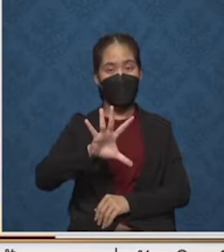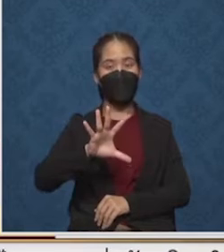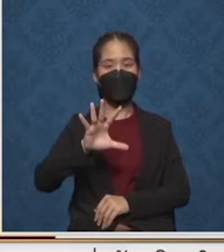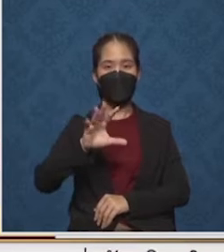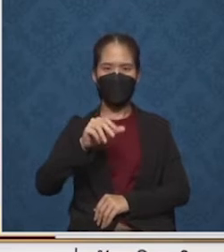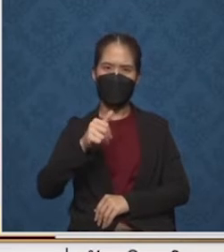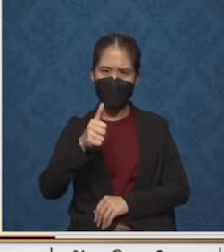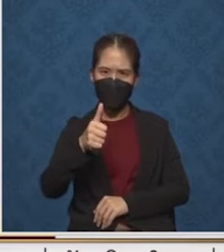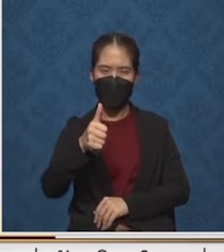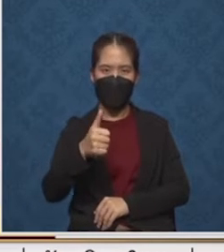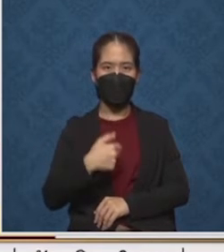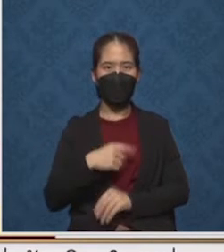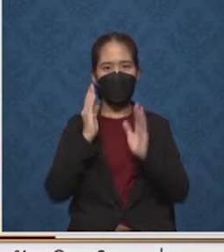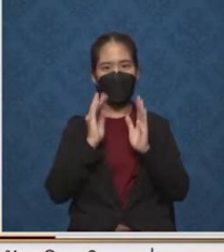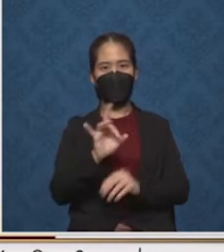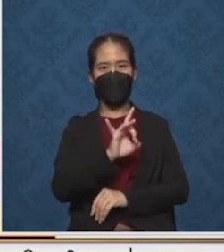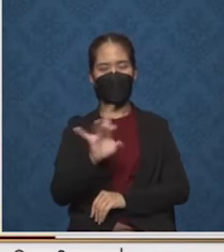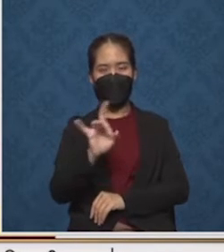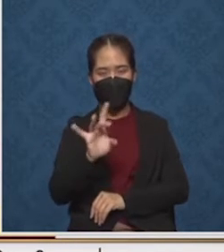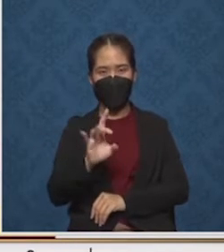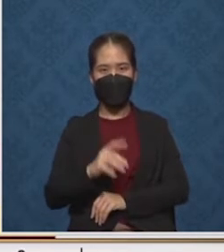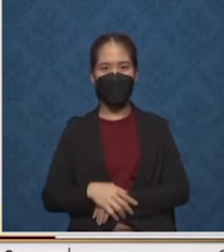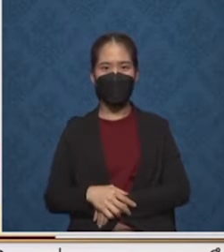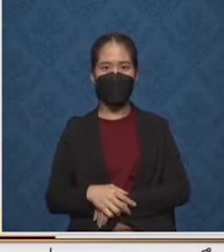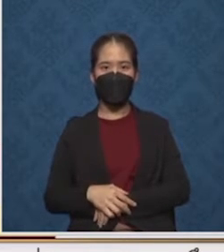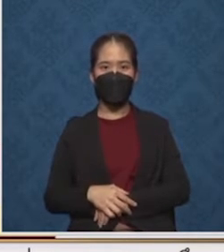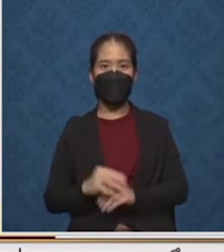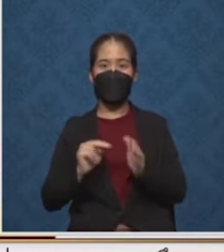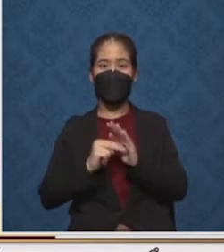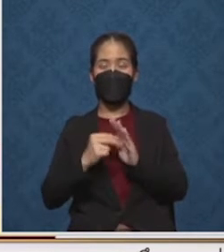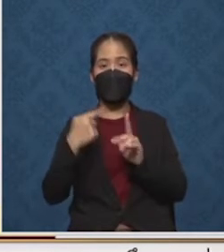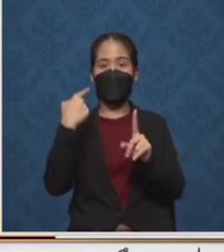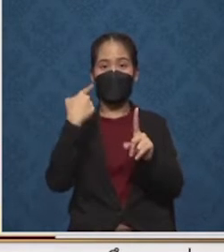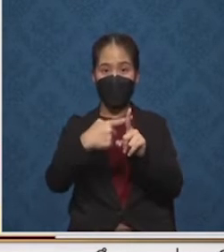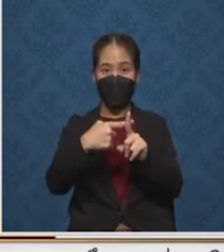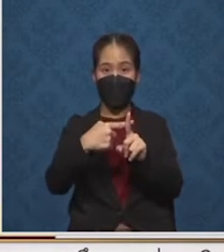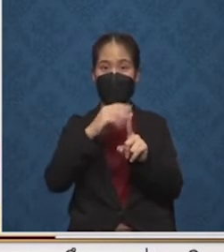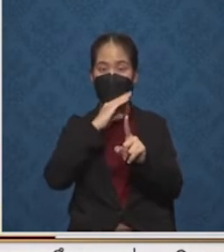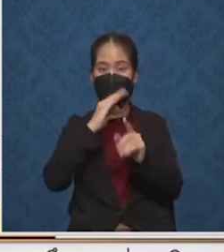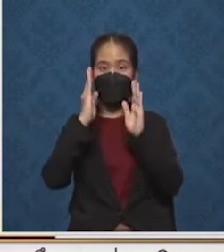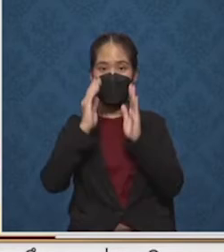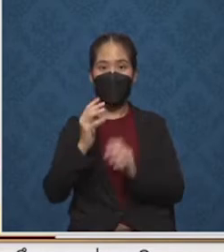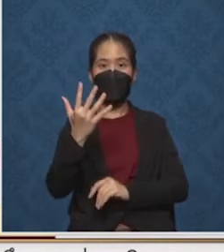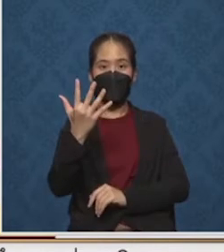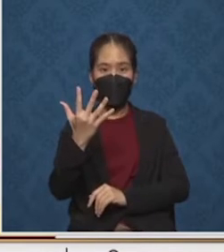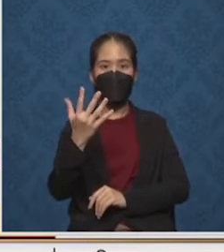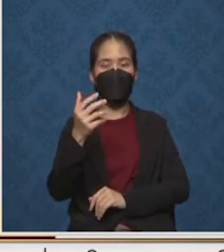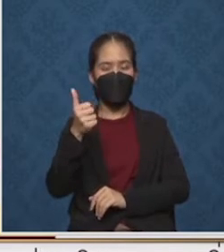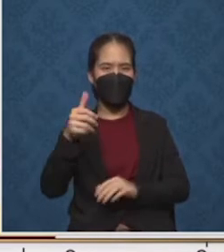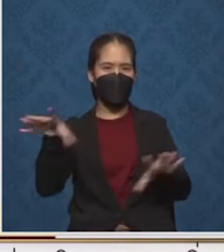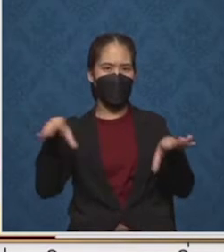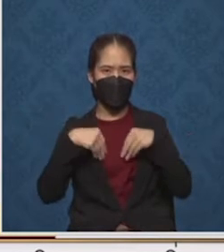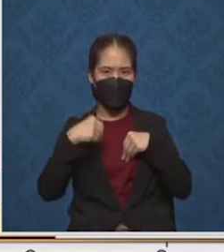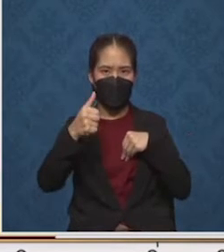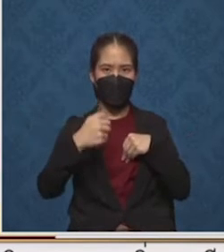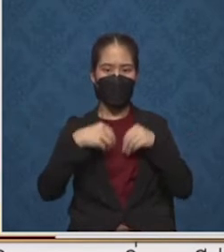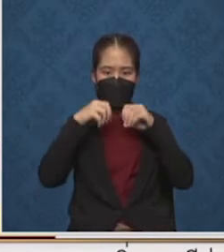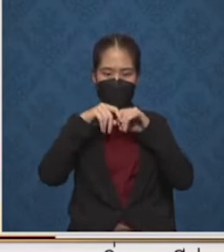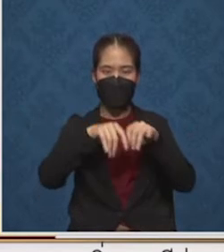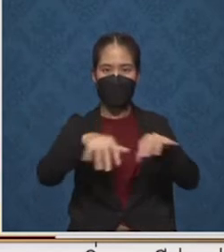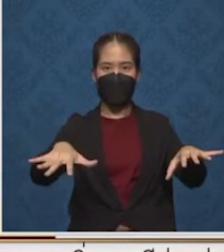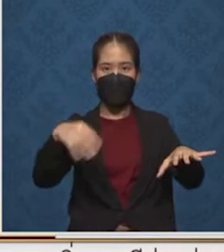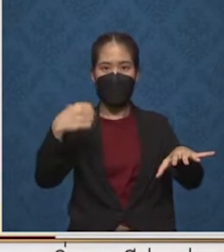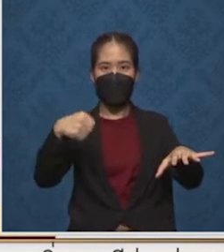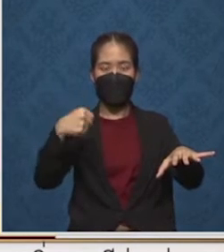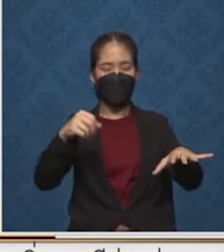ในร้อยคนเนี่ยลดลง 5คนก็คือเป็นบวก 5คนในพอรับได้พอรับได้การกระจายเชื้อไม่เท่ากับ